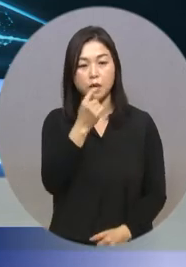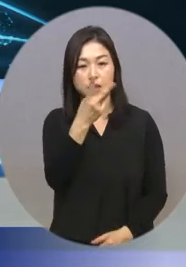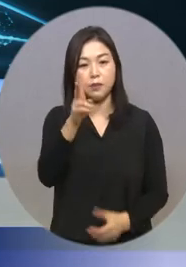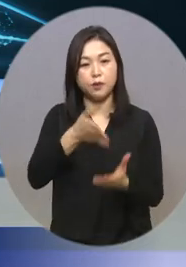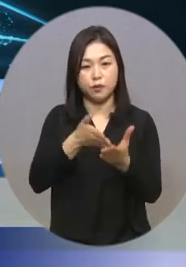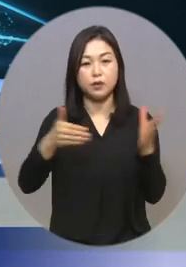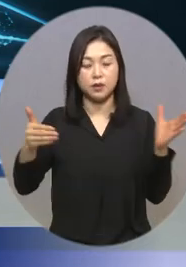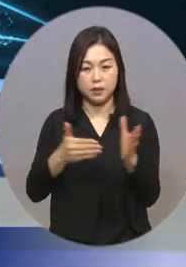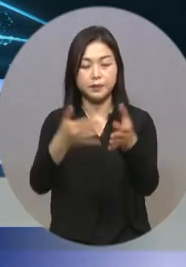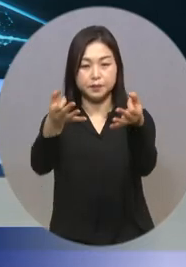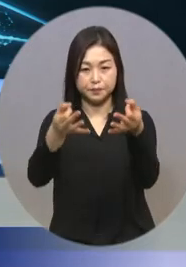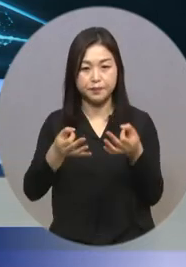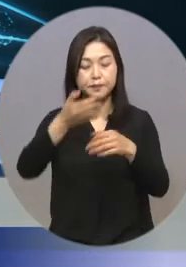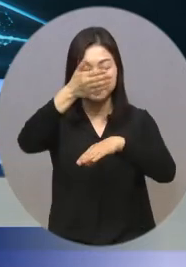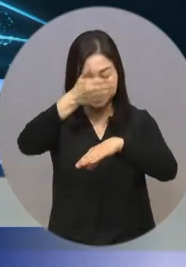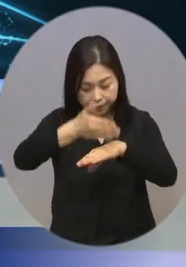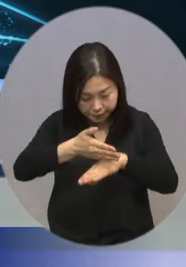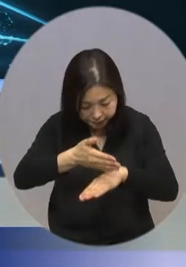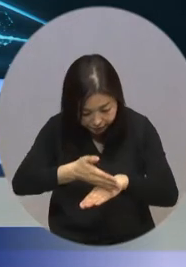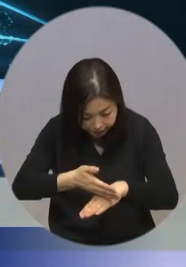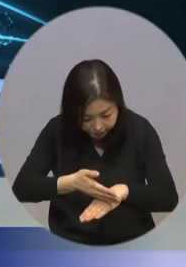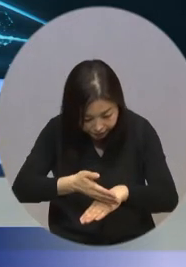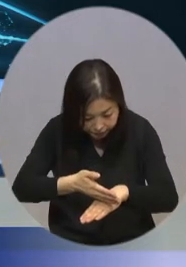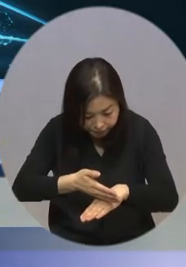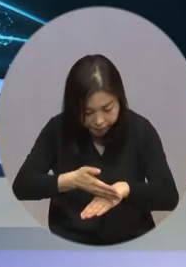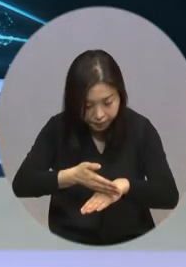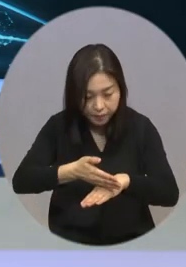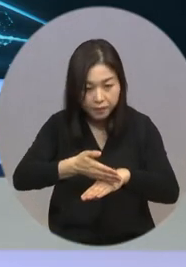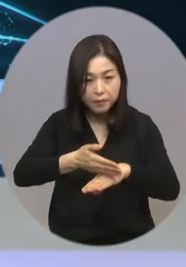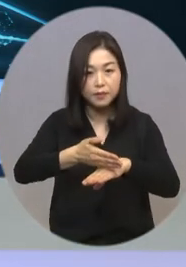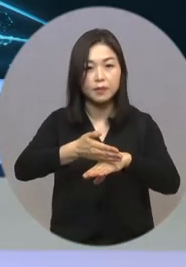뉴스를 마칩니다 시청해주신 여러분 고맙습니다